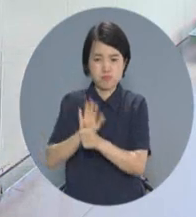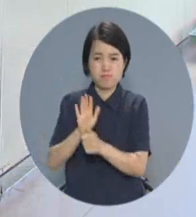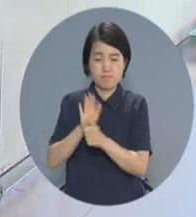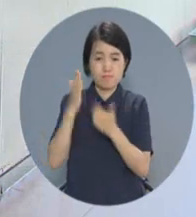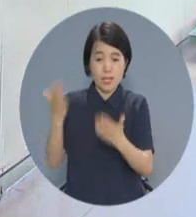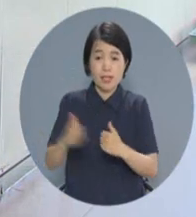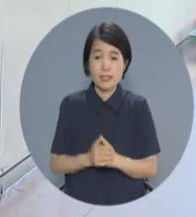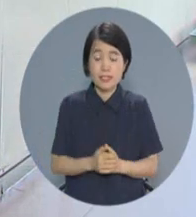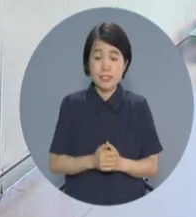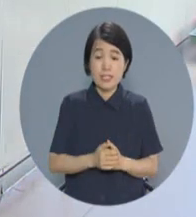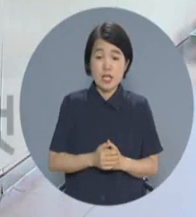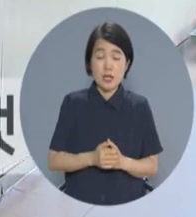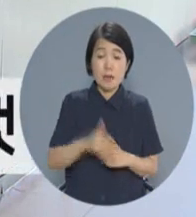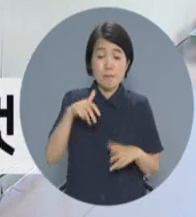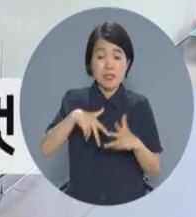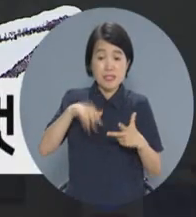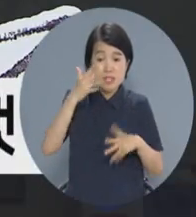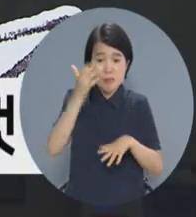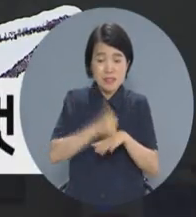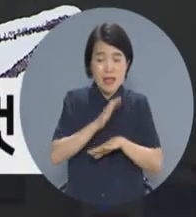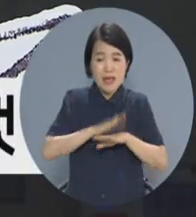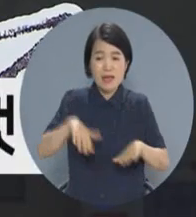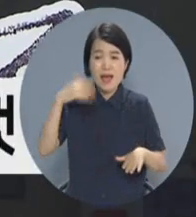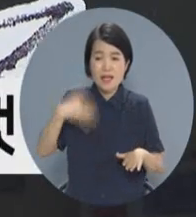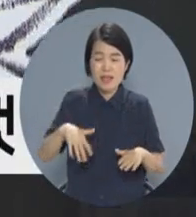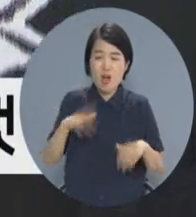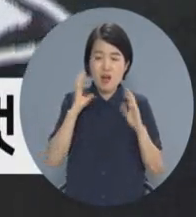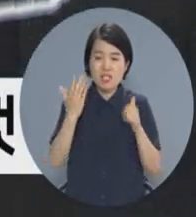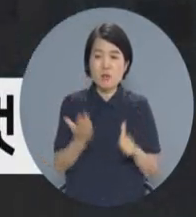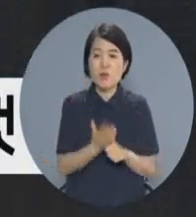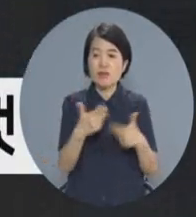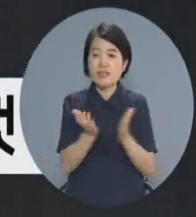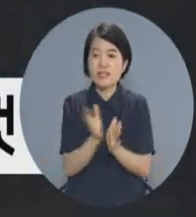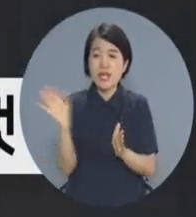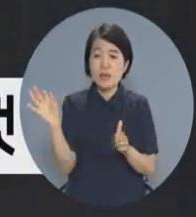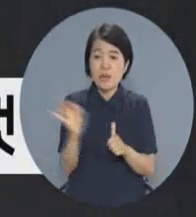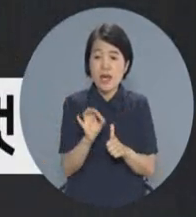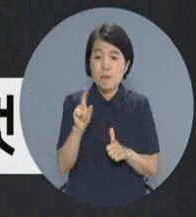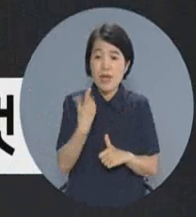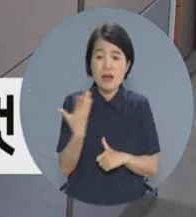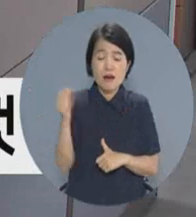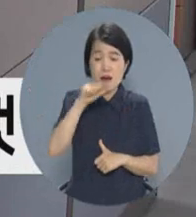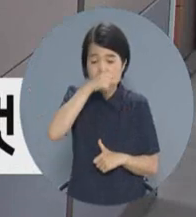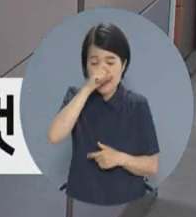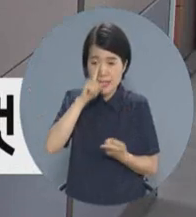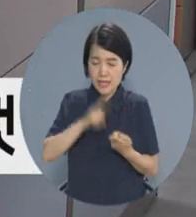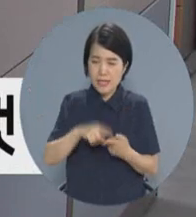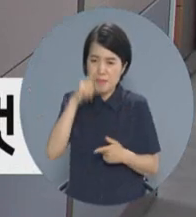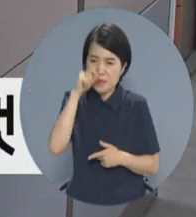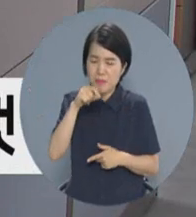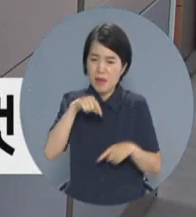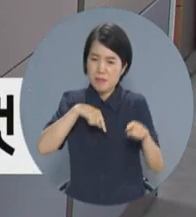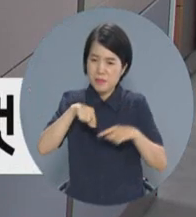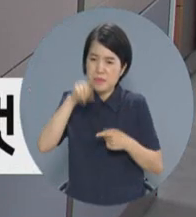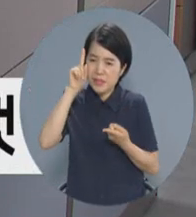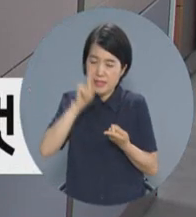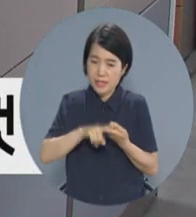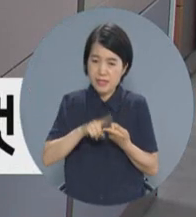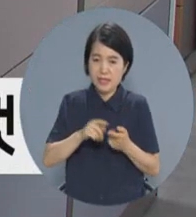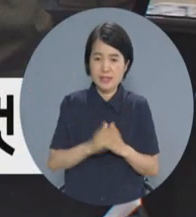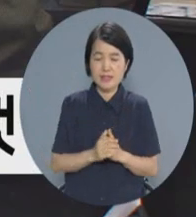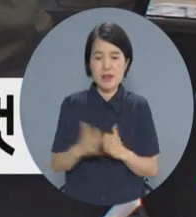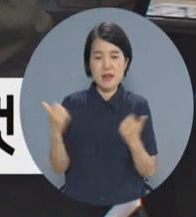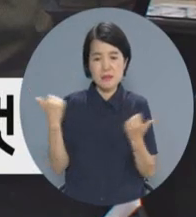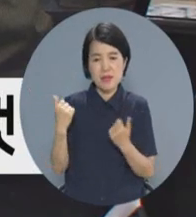민선 7기 마지막까지 풀어내지 못했던 어린이 보육재단 기금 100억 원 예산 출연 등 민감한 현안 사업들도